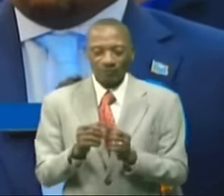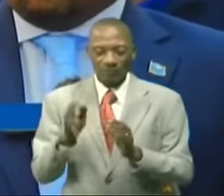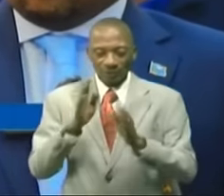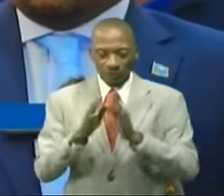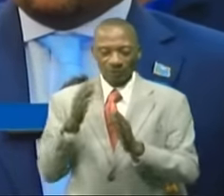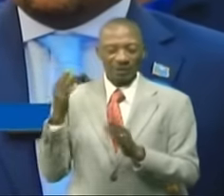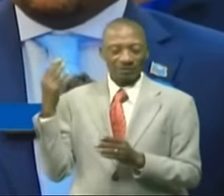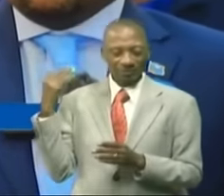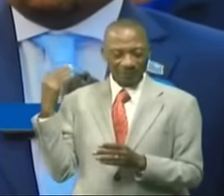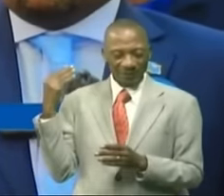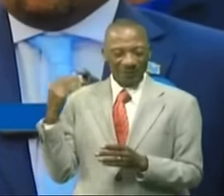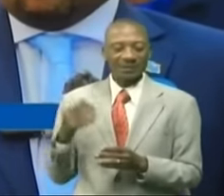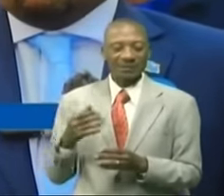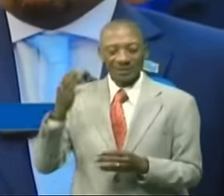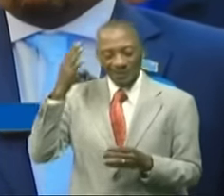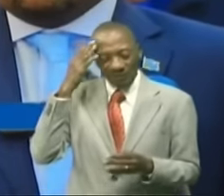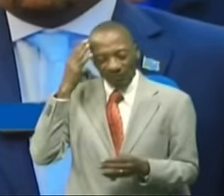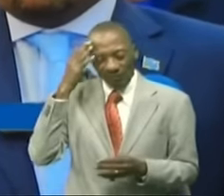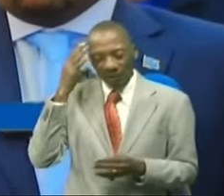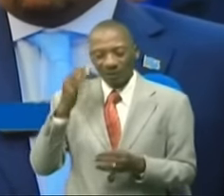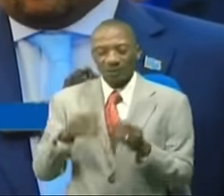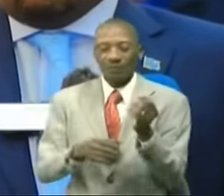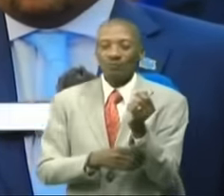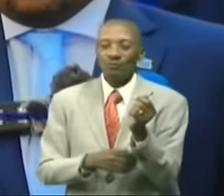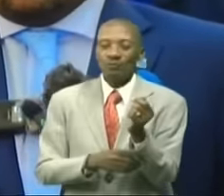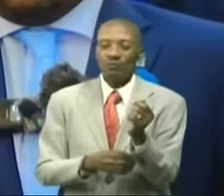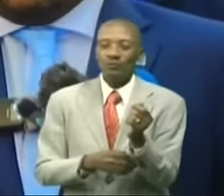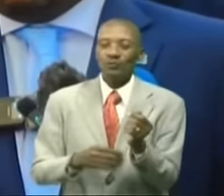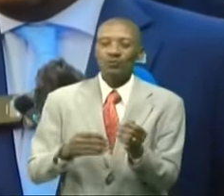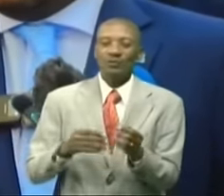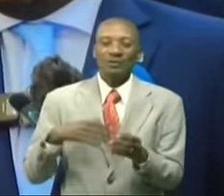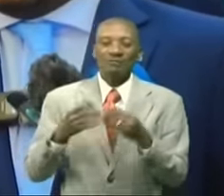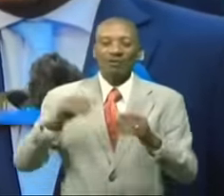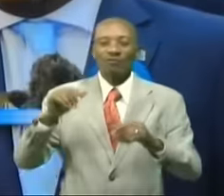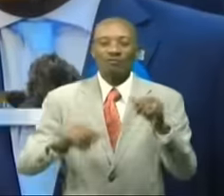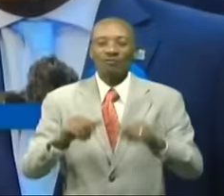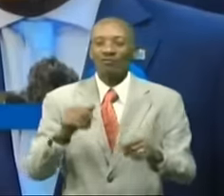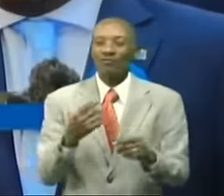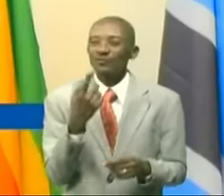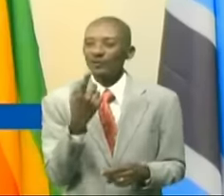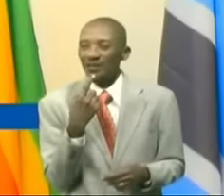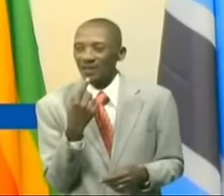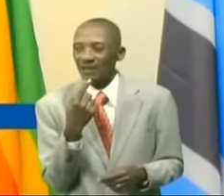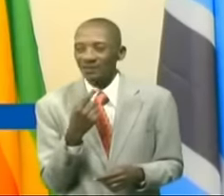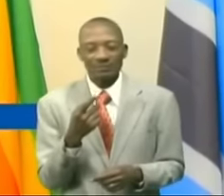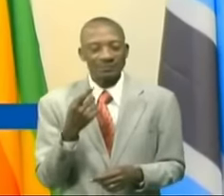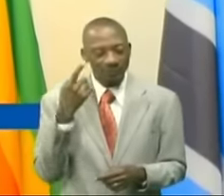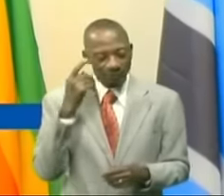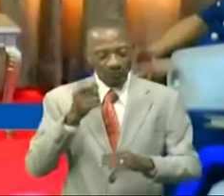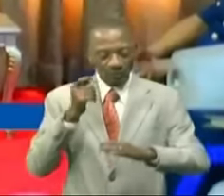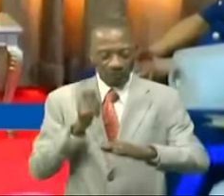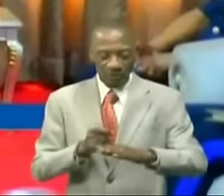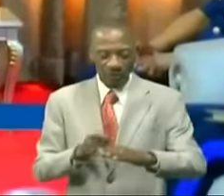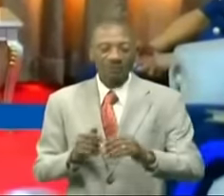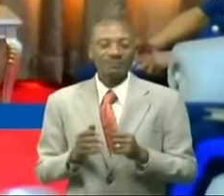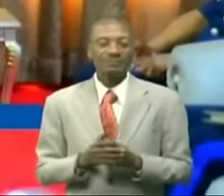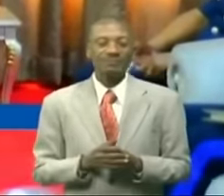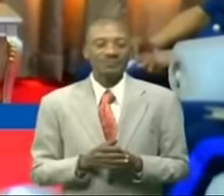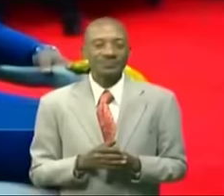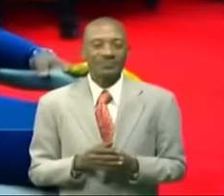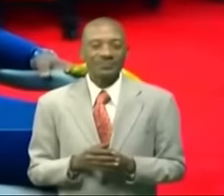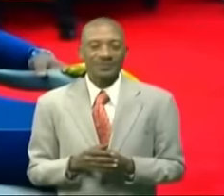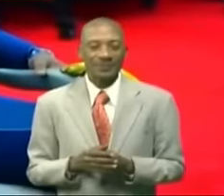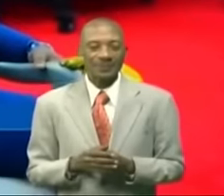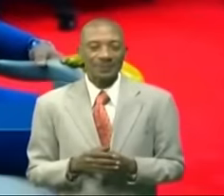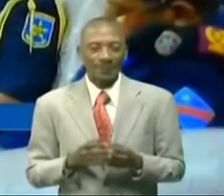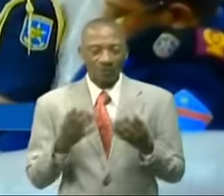que plus jamais cela ne puisse se répéter en République démocratique du Congo. Il faut toujours avoir à l'esprit que le Palais